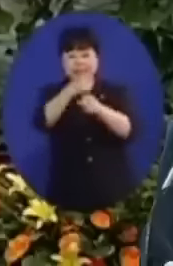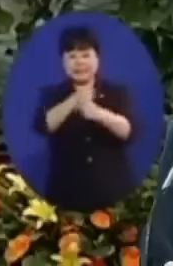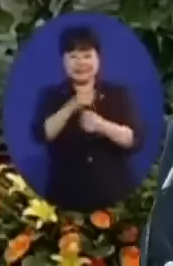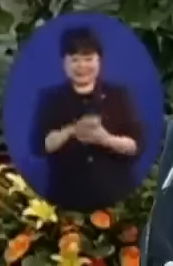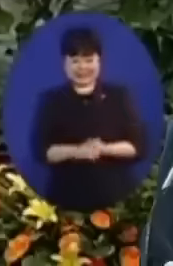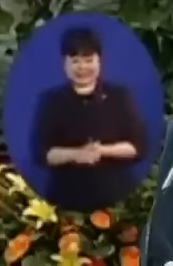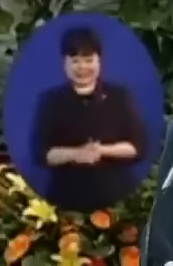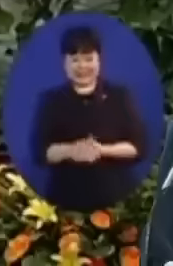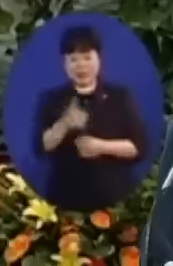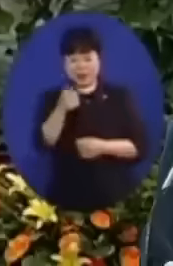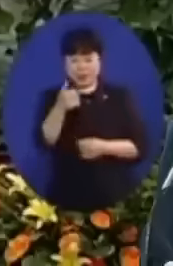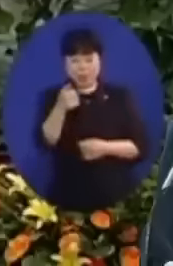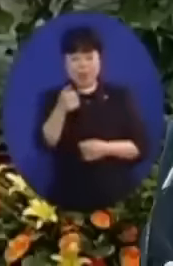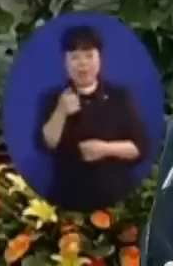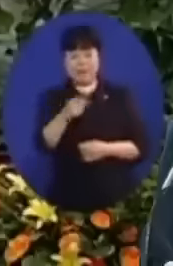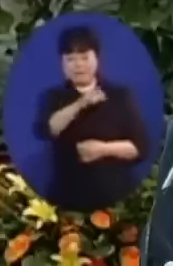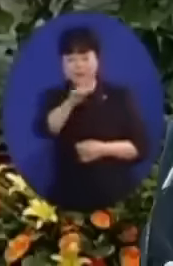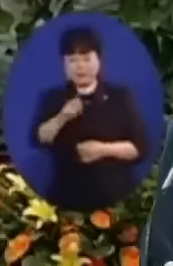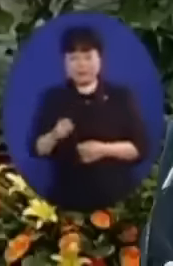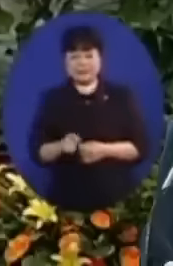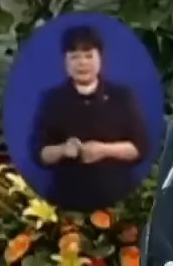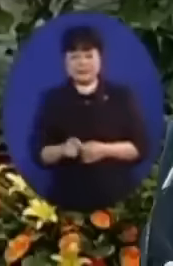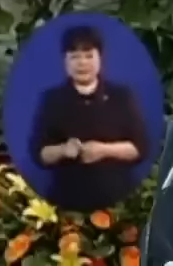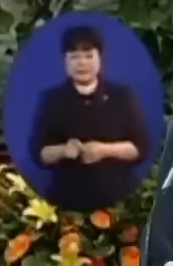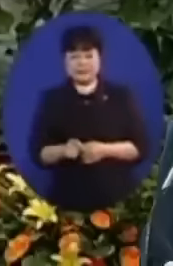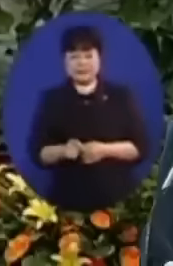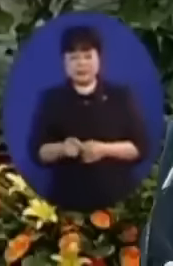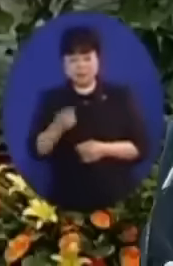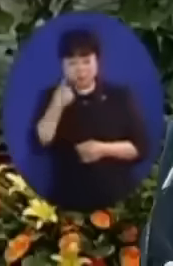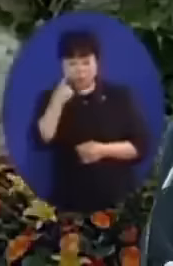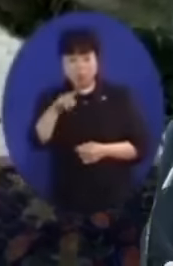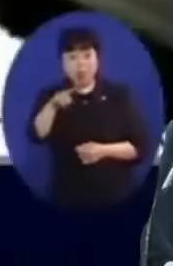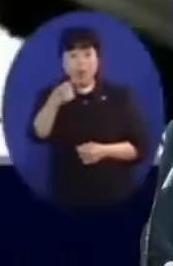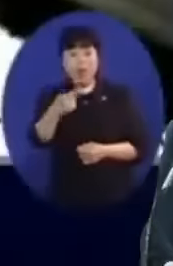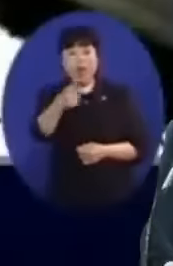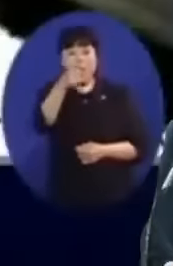것인데 볼펜에 새겨진 글씨를 자세히 들여다보면